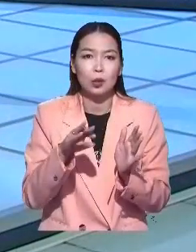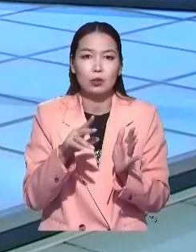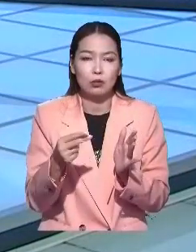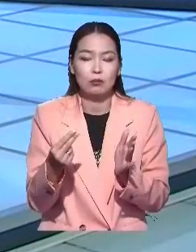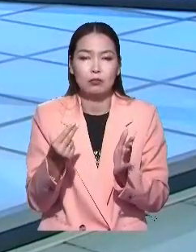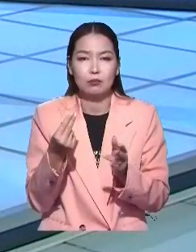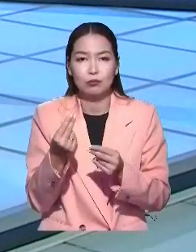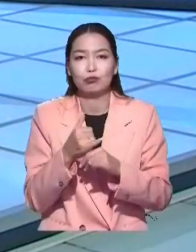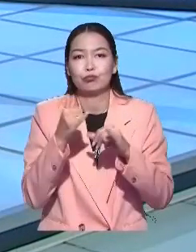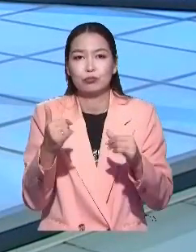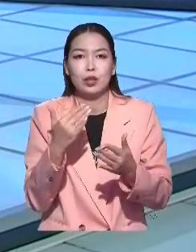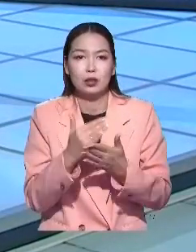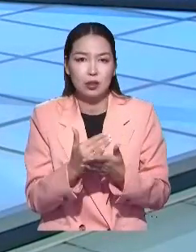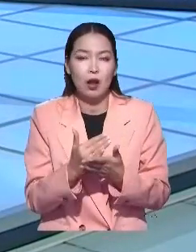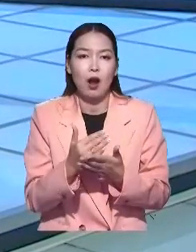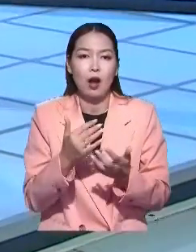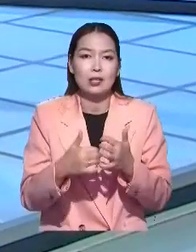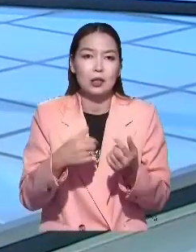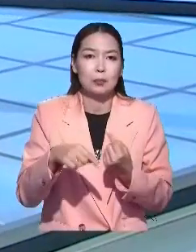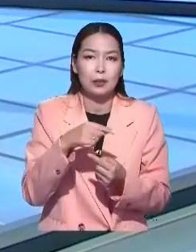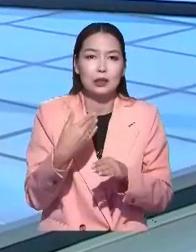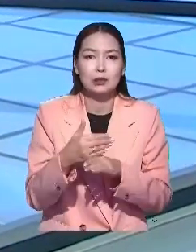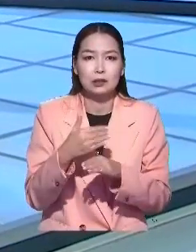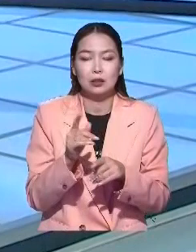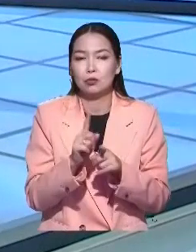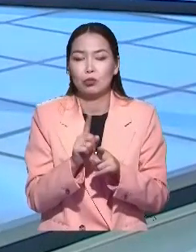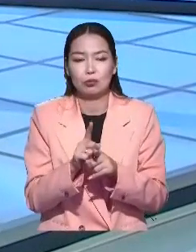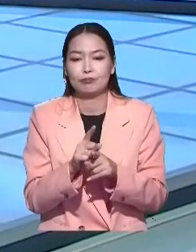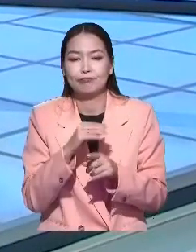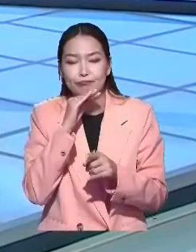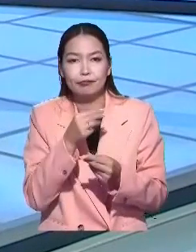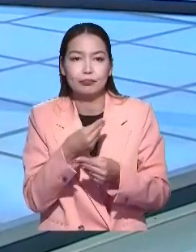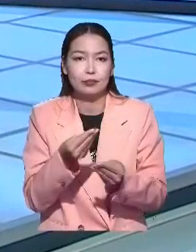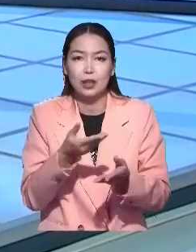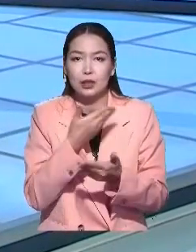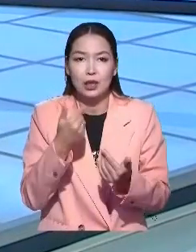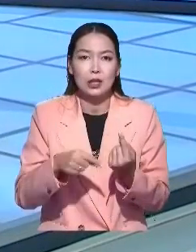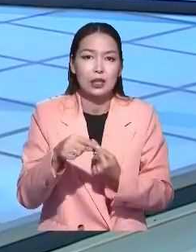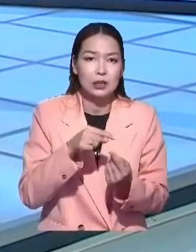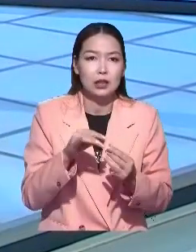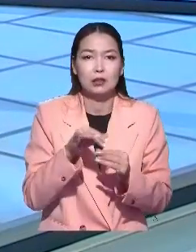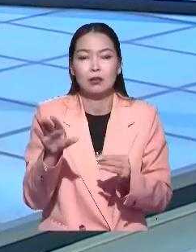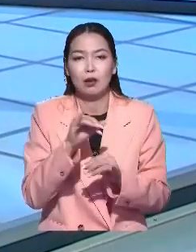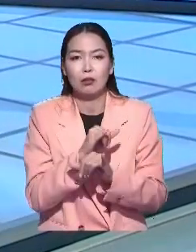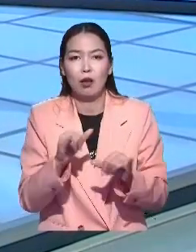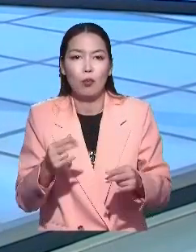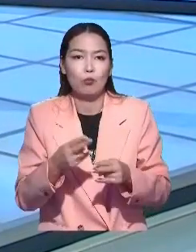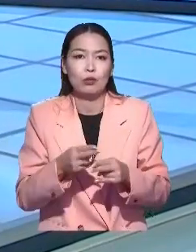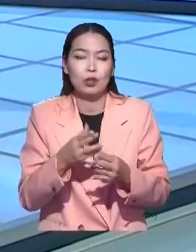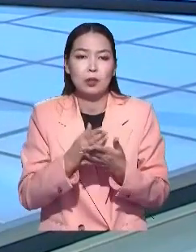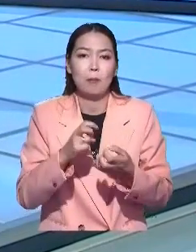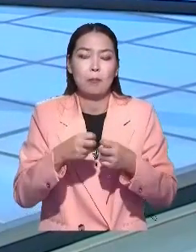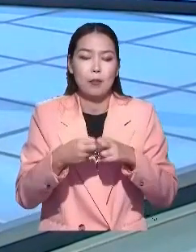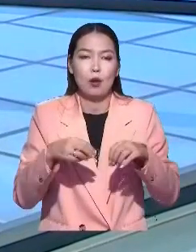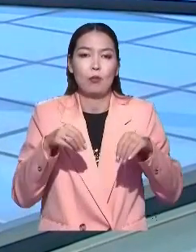орта бизнеске несие жеткілікті деңгейде берілмейді. Бұл жағдай іскерлік ортаның дәйекті дамуына кедергі келтіріп отыр. Олқылықтың орнын